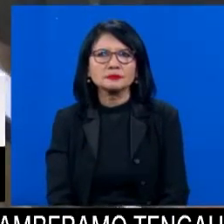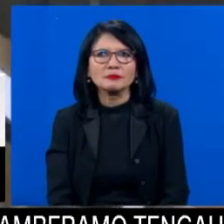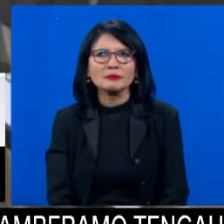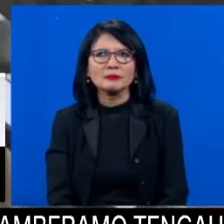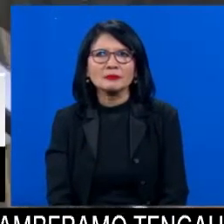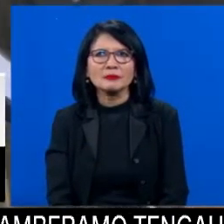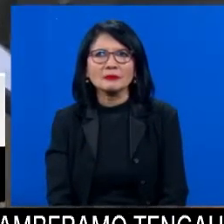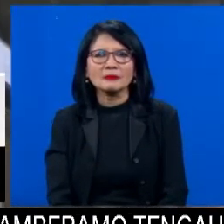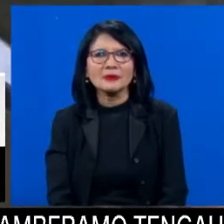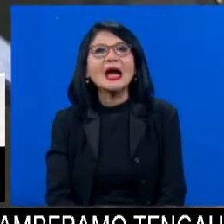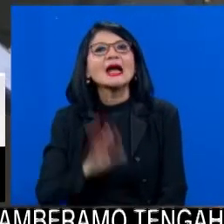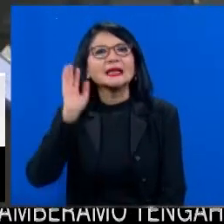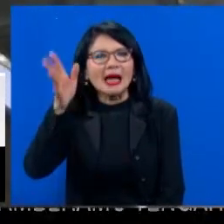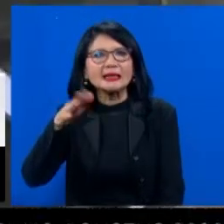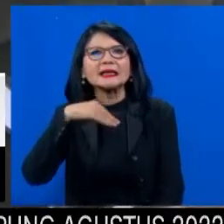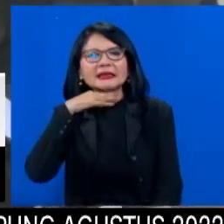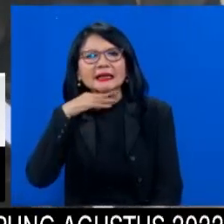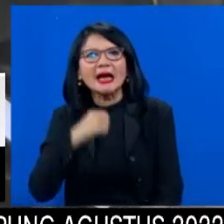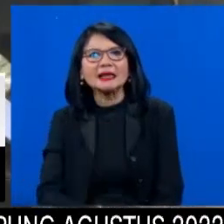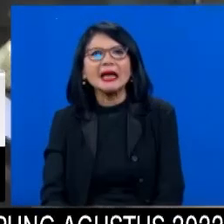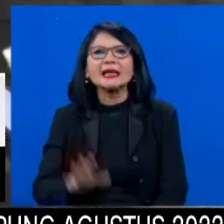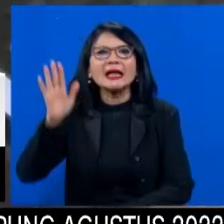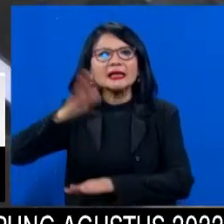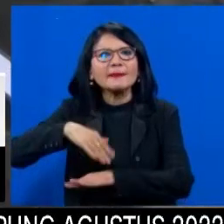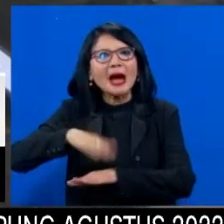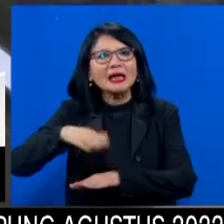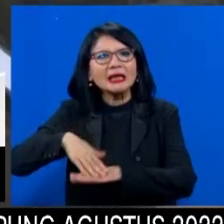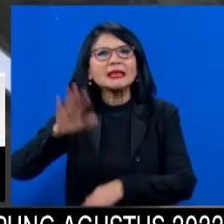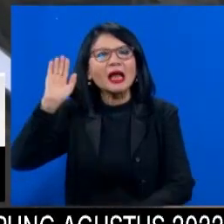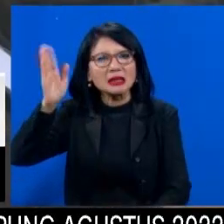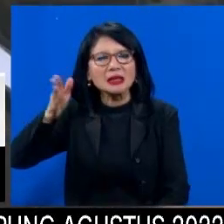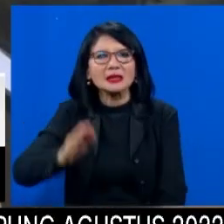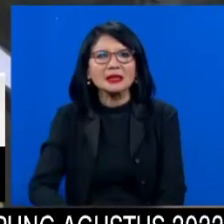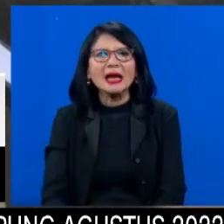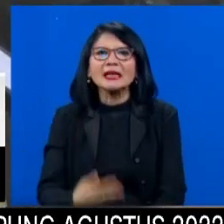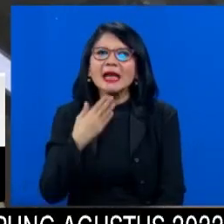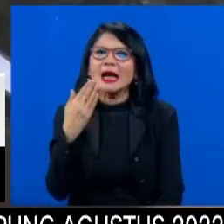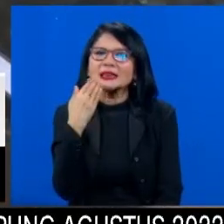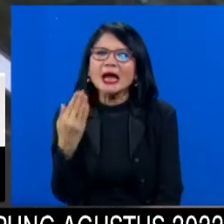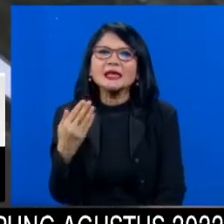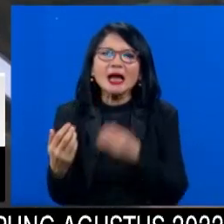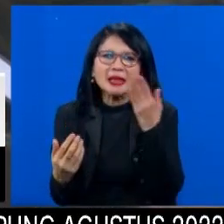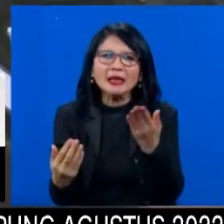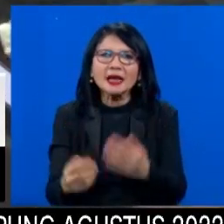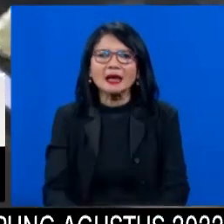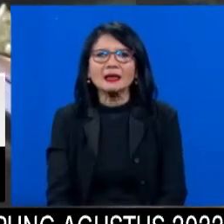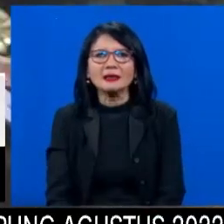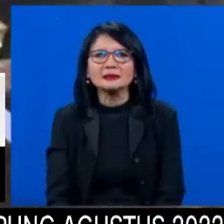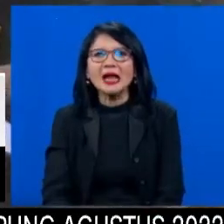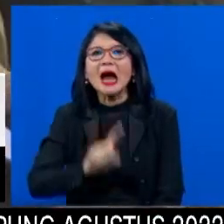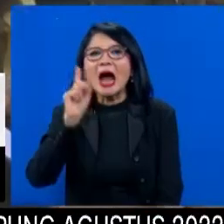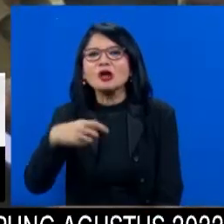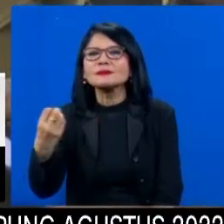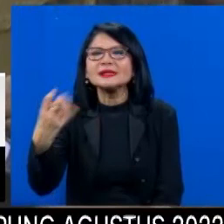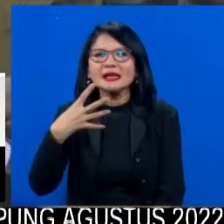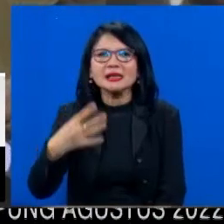Ya, kita akan panggil. Itu motifnya apa, bagaimana kejadiannya, karena ada penjelasan sesi lain dari Pak.